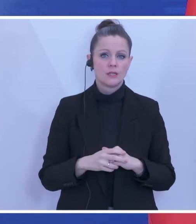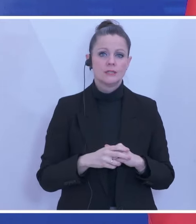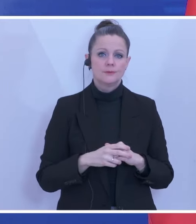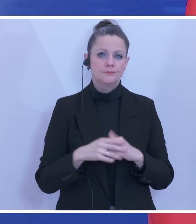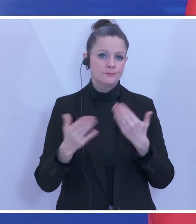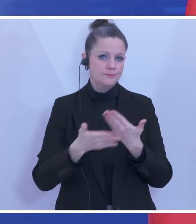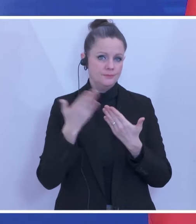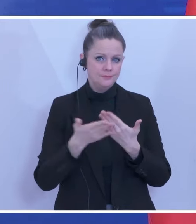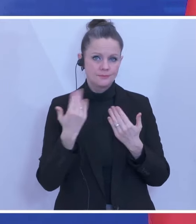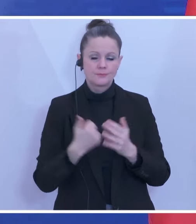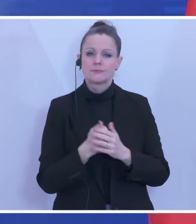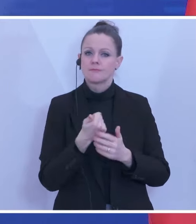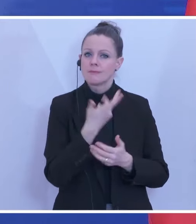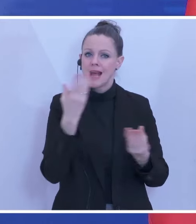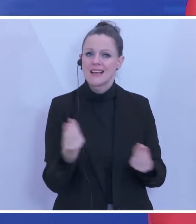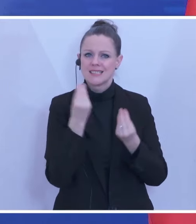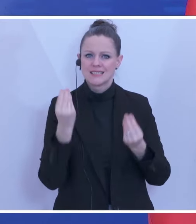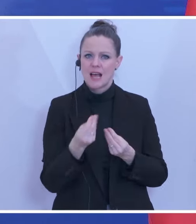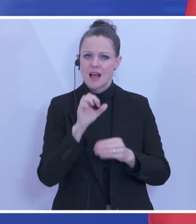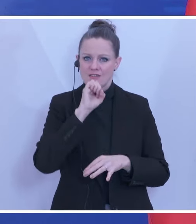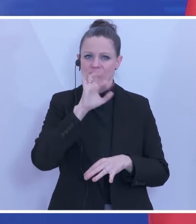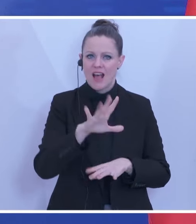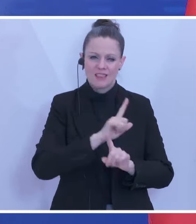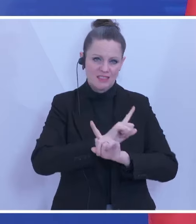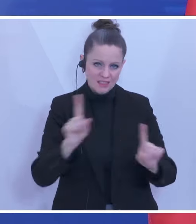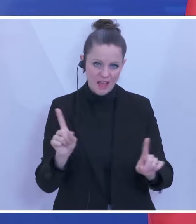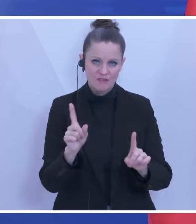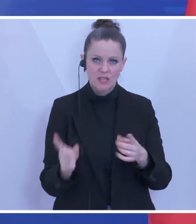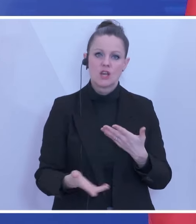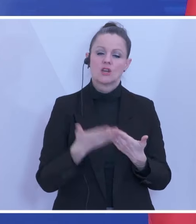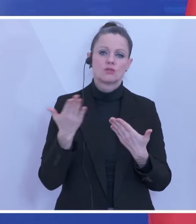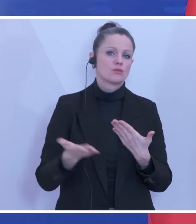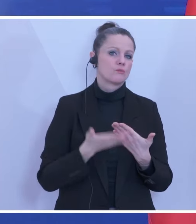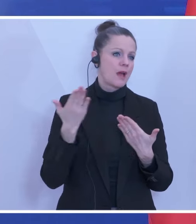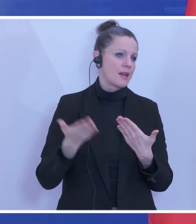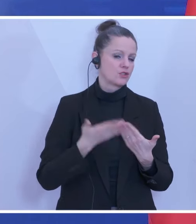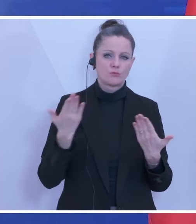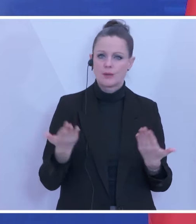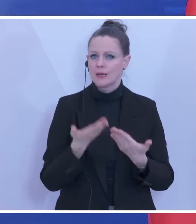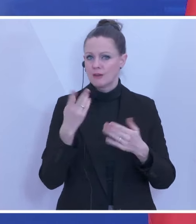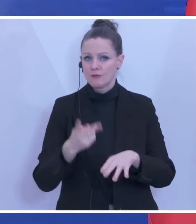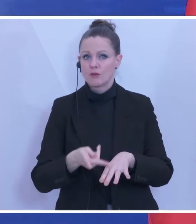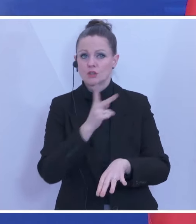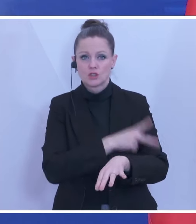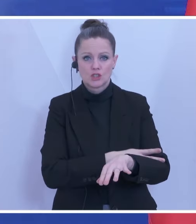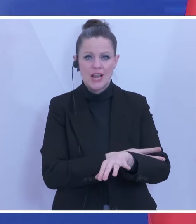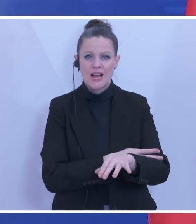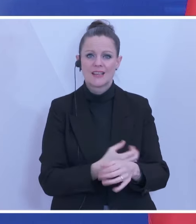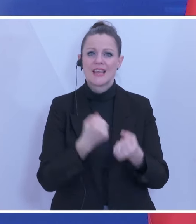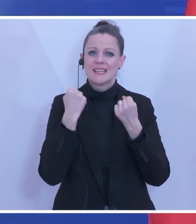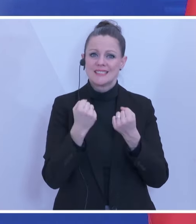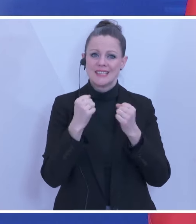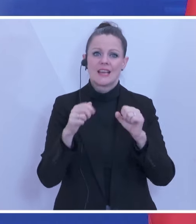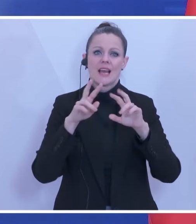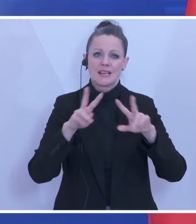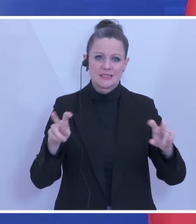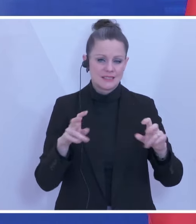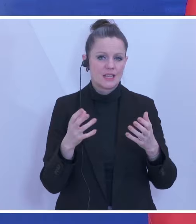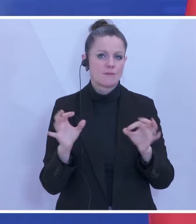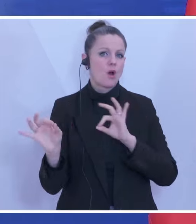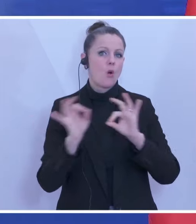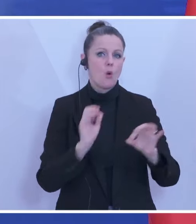darum geht, dass manche Dinge nicht preisgegeben werden können, jetzt gesprochen für den Staat, wenn es um Sicherheitsfragen geht, wenn es